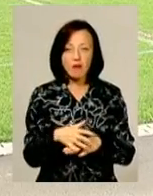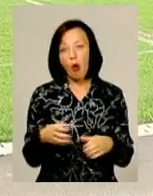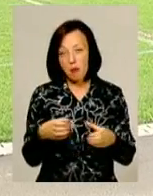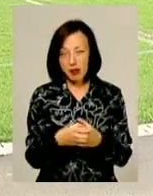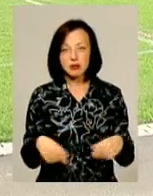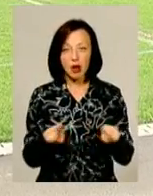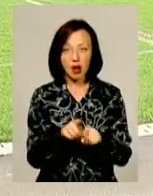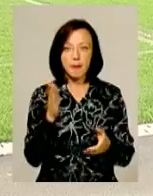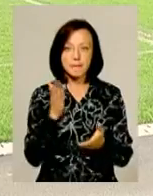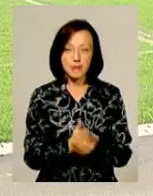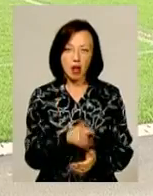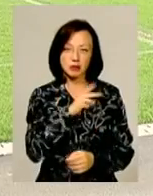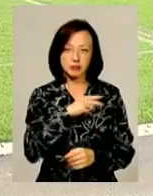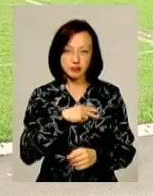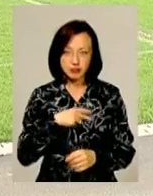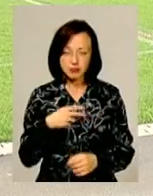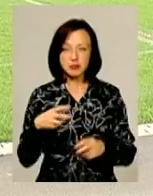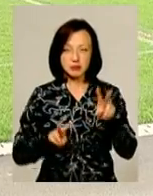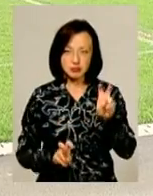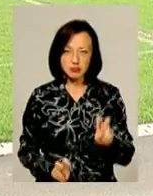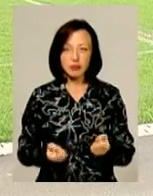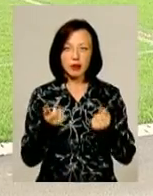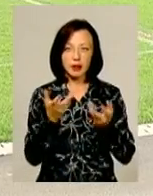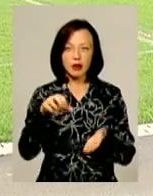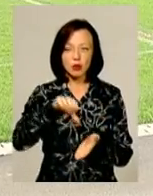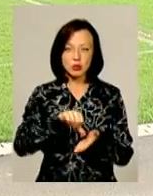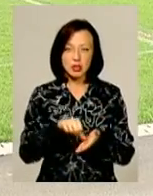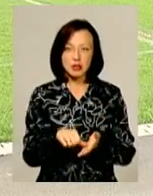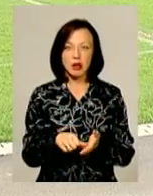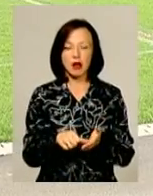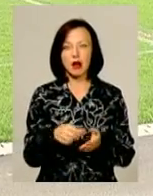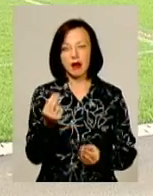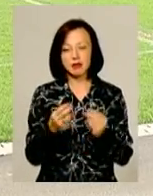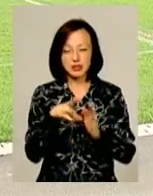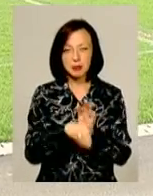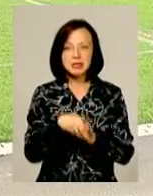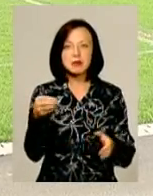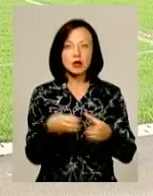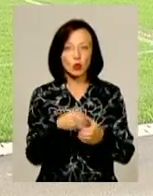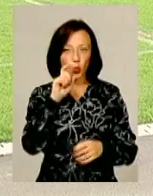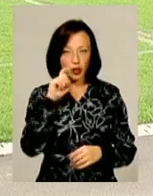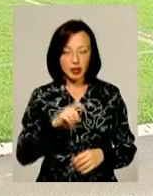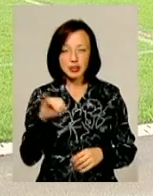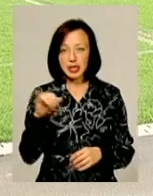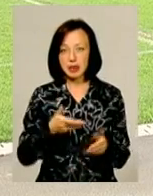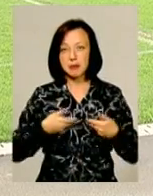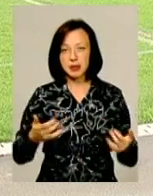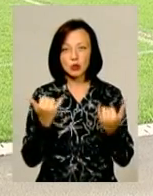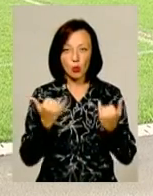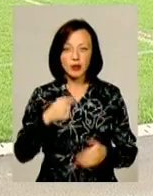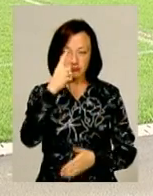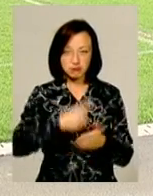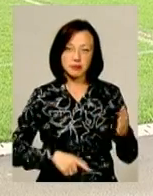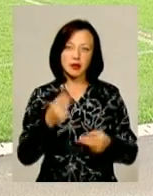яка має почесні регалії, кілька гравців являються кандидатами або гравцями збірної команди України. І ми сьогодні надіємося